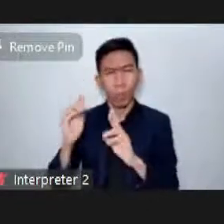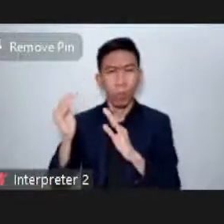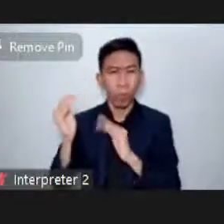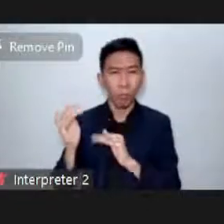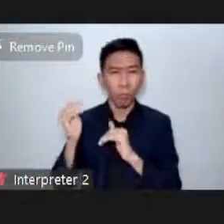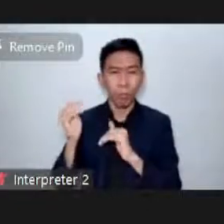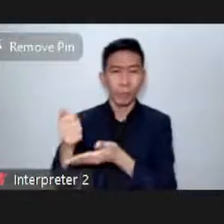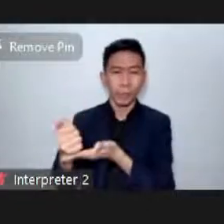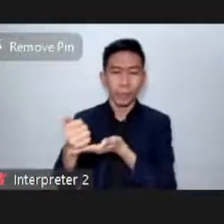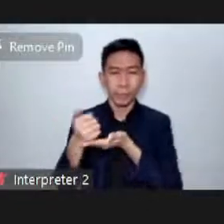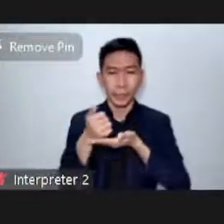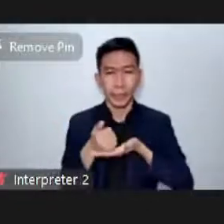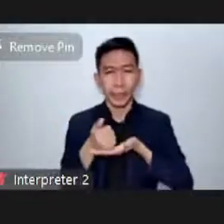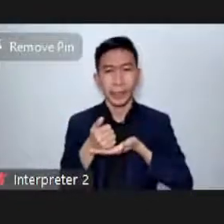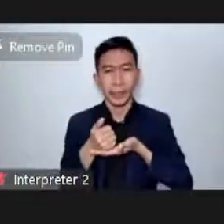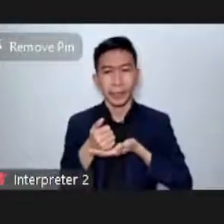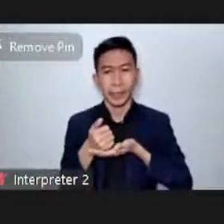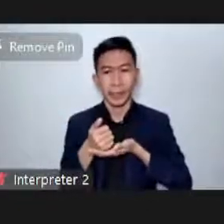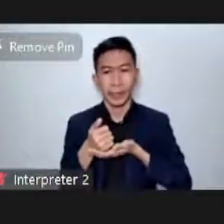kaming